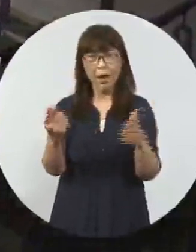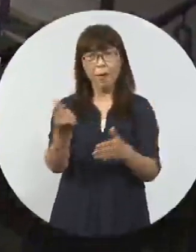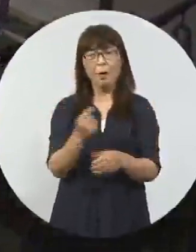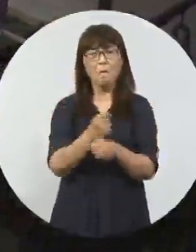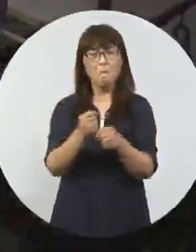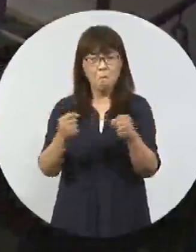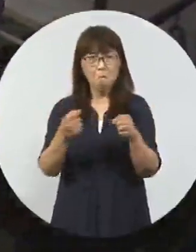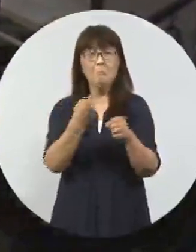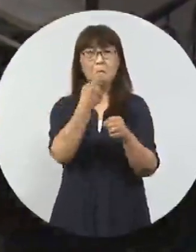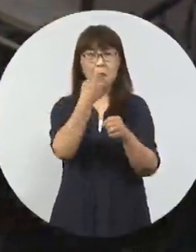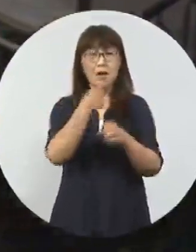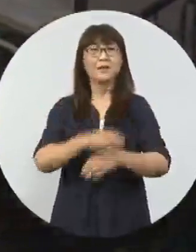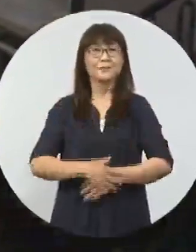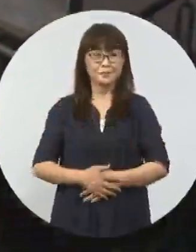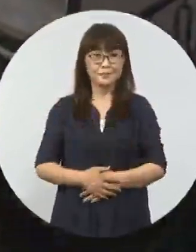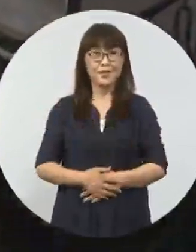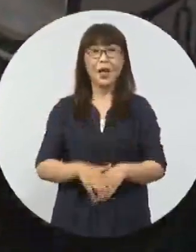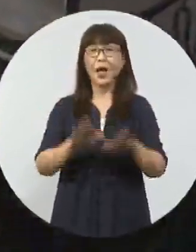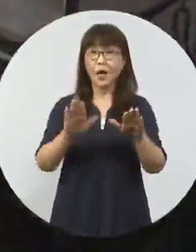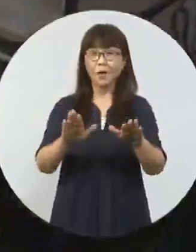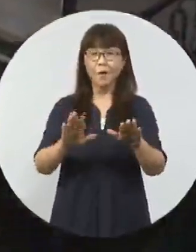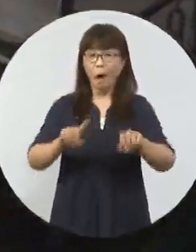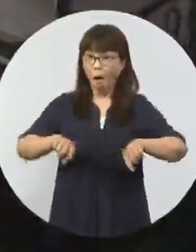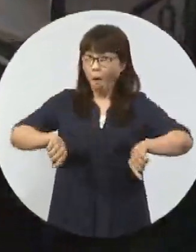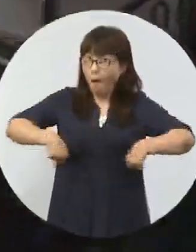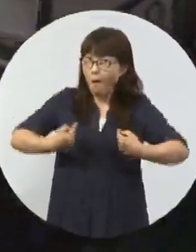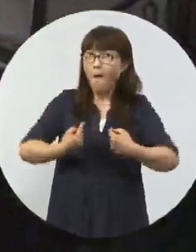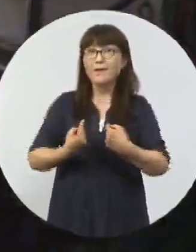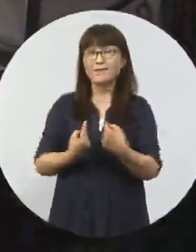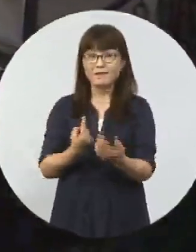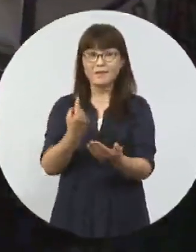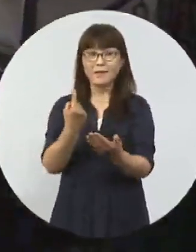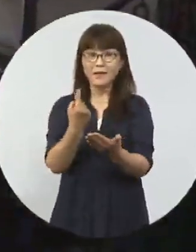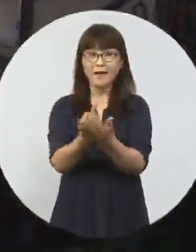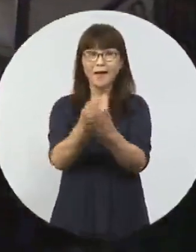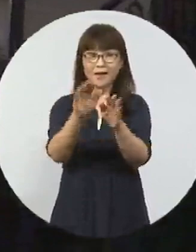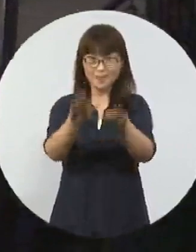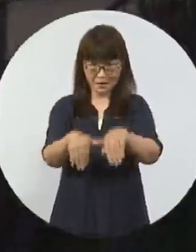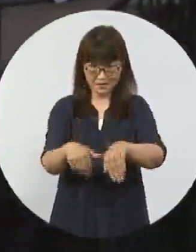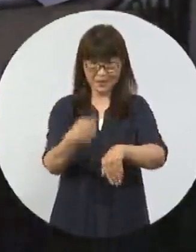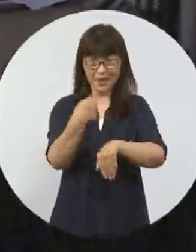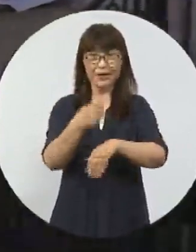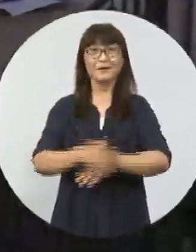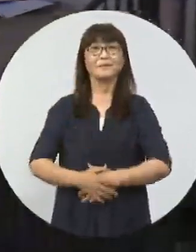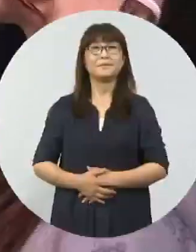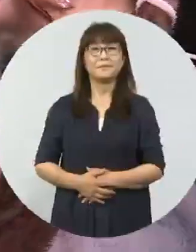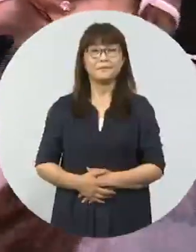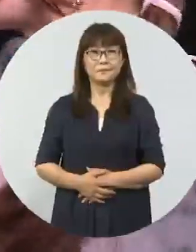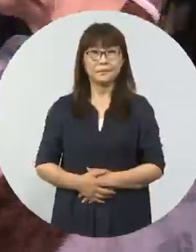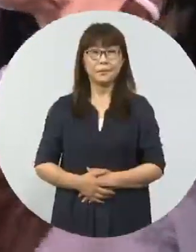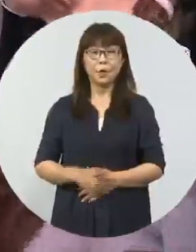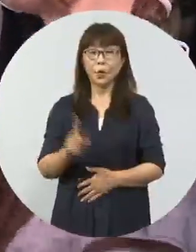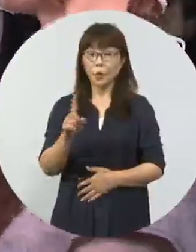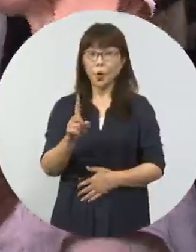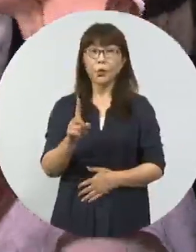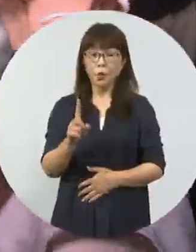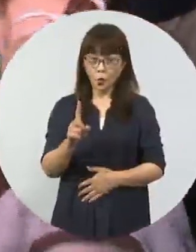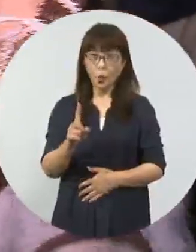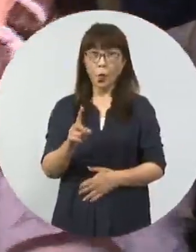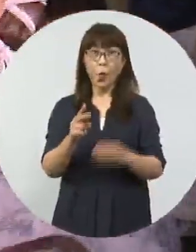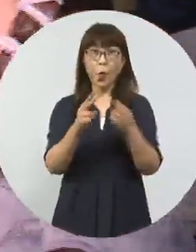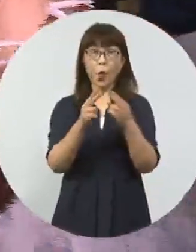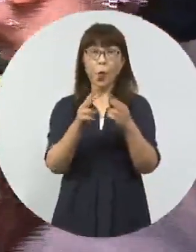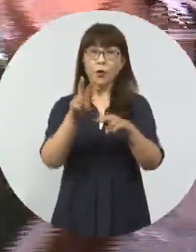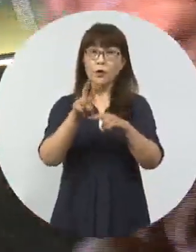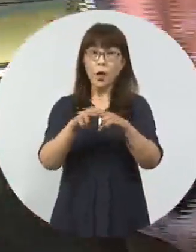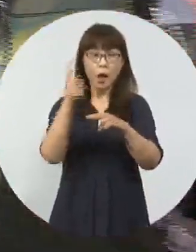、あの今回思い切ってお邪魔させていただきました。 どうして今回このイベントに参加